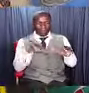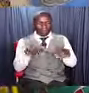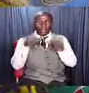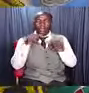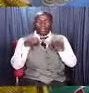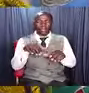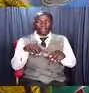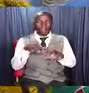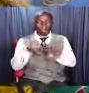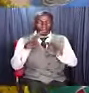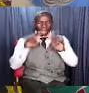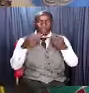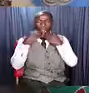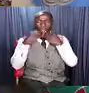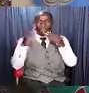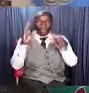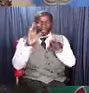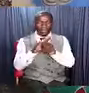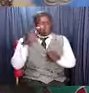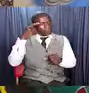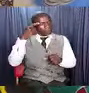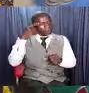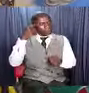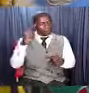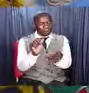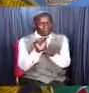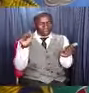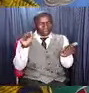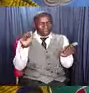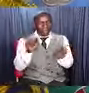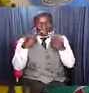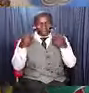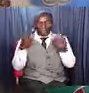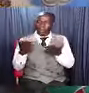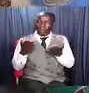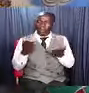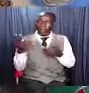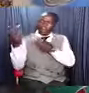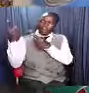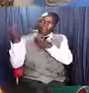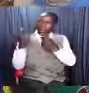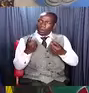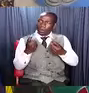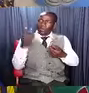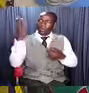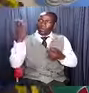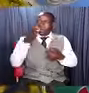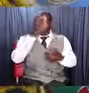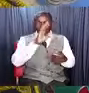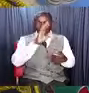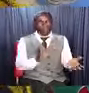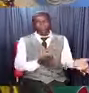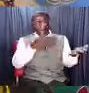katika neno lako. Ninashukuru kwa kule kutufungua. Tazame bada hii tumeianza mikononi mwako.